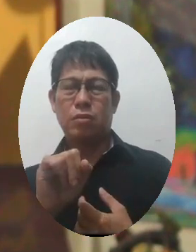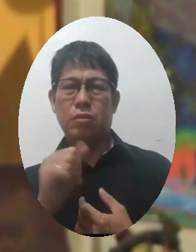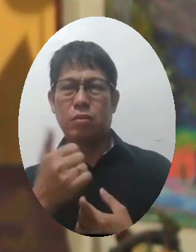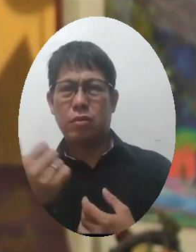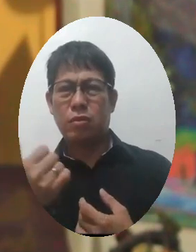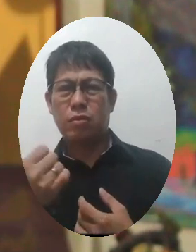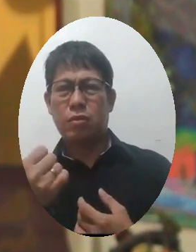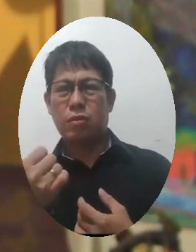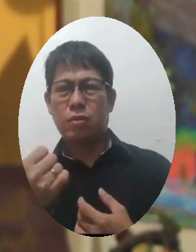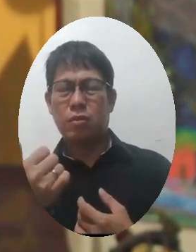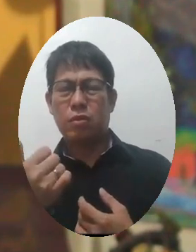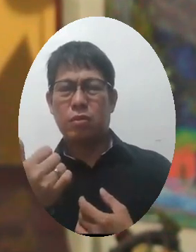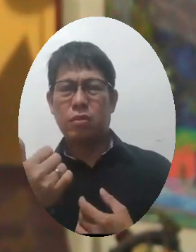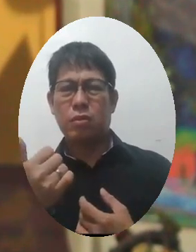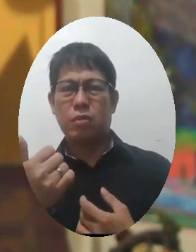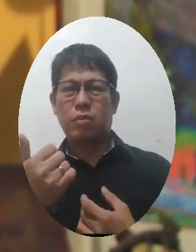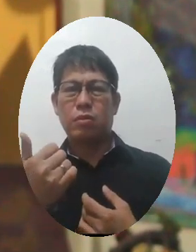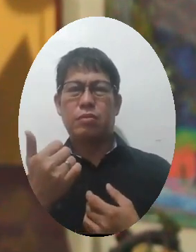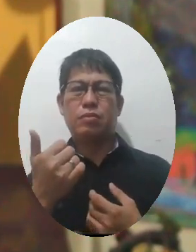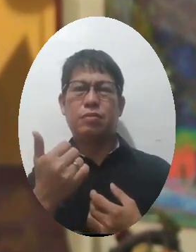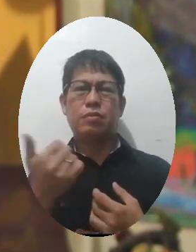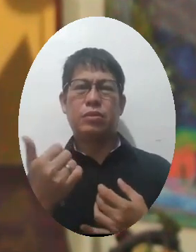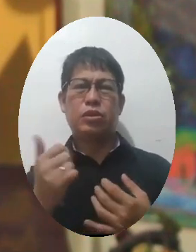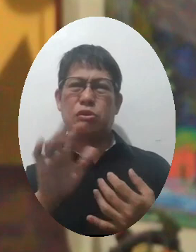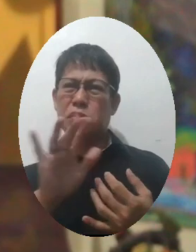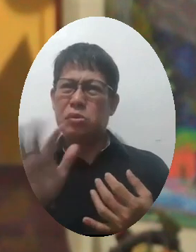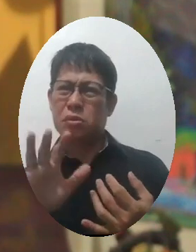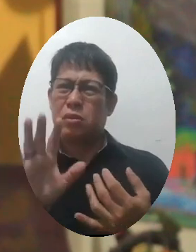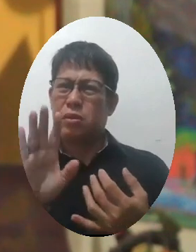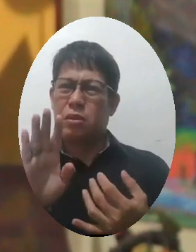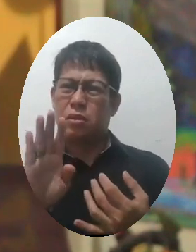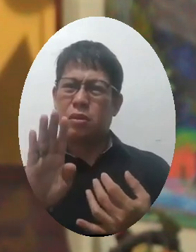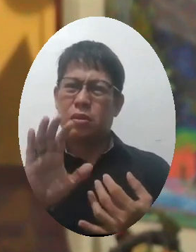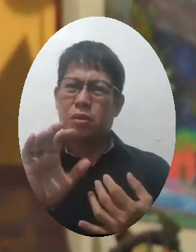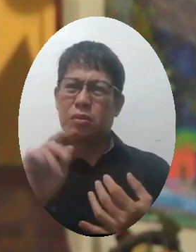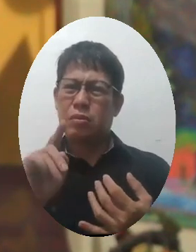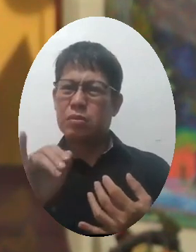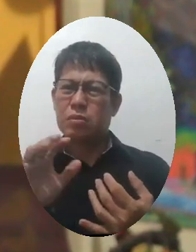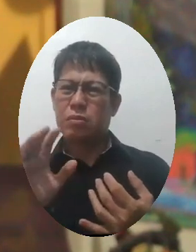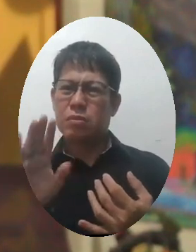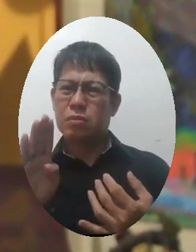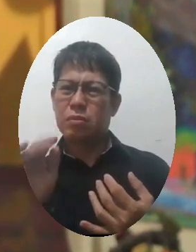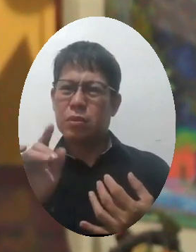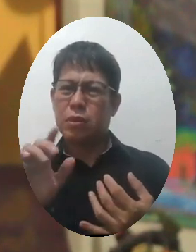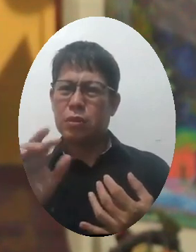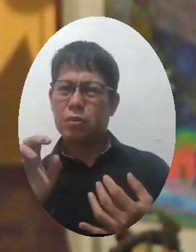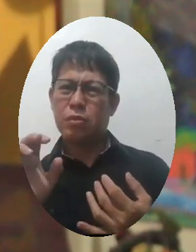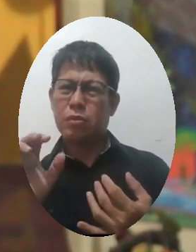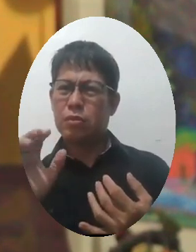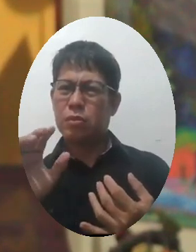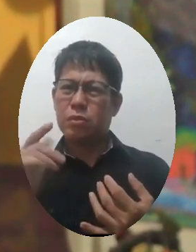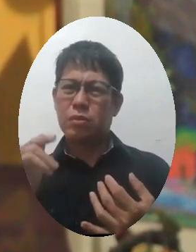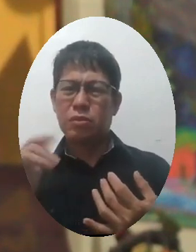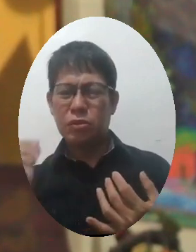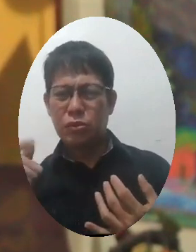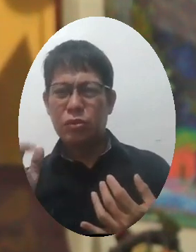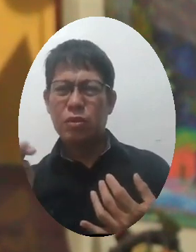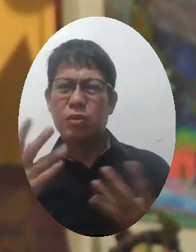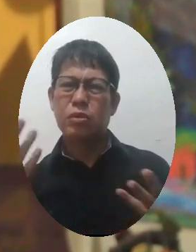bacterium na Campylobacter jejuni. Wala pang lunas sa